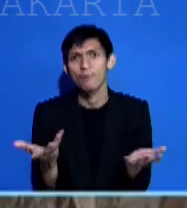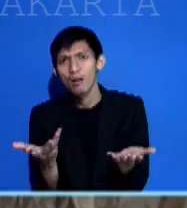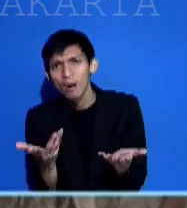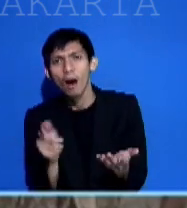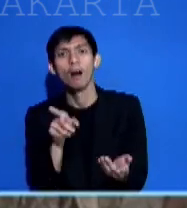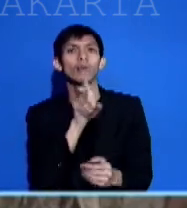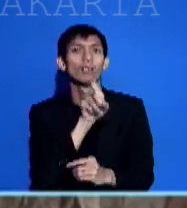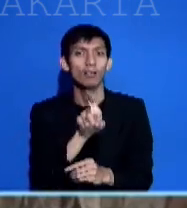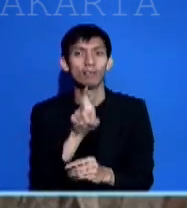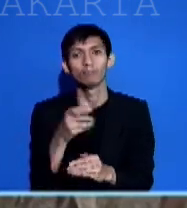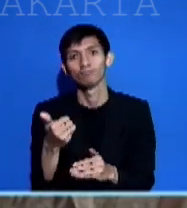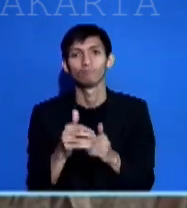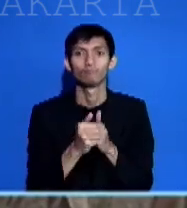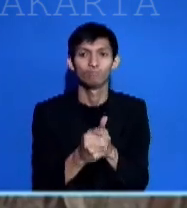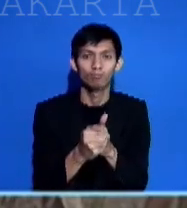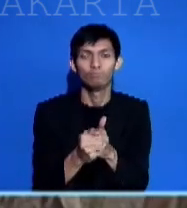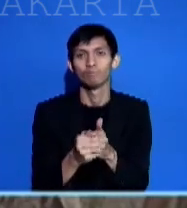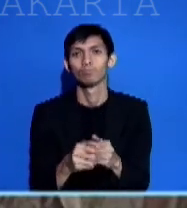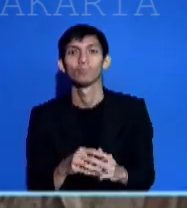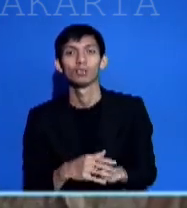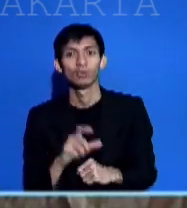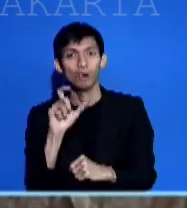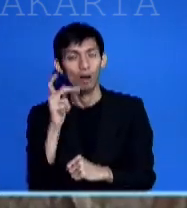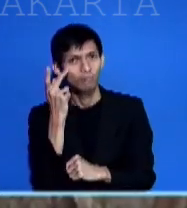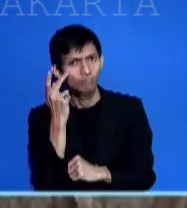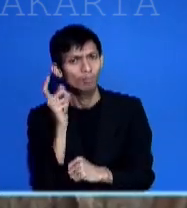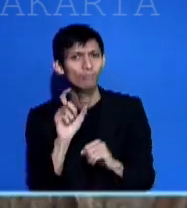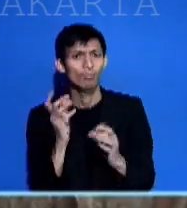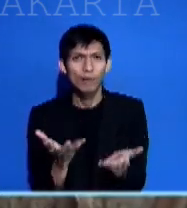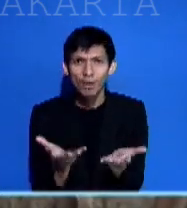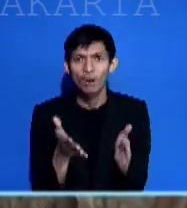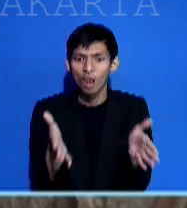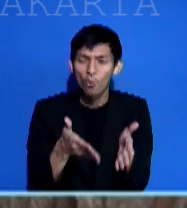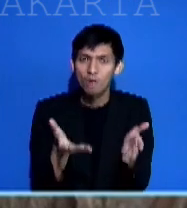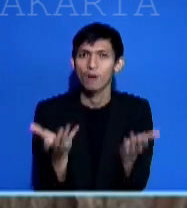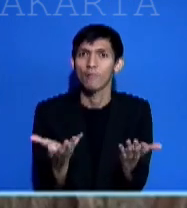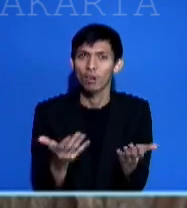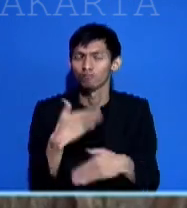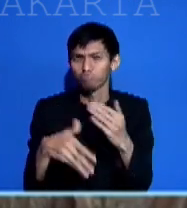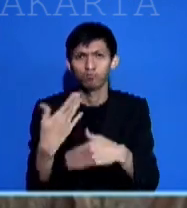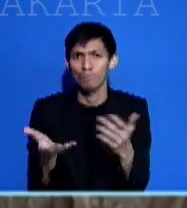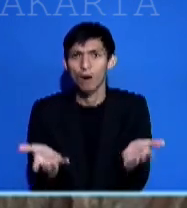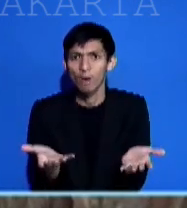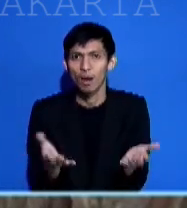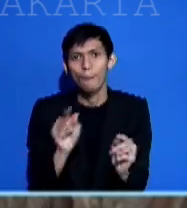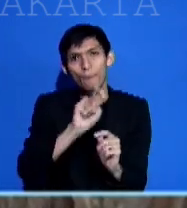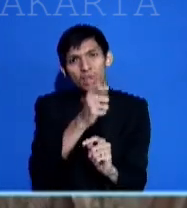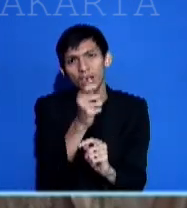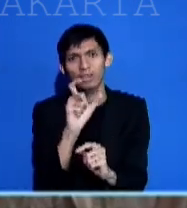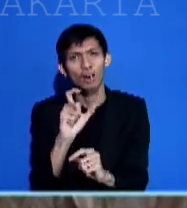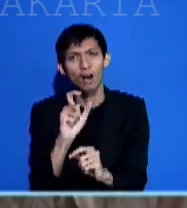bibit kemudian budidayanya Kemudian sampai ke eh pasarnya Pak juga